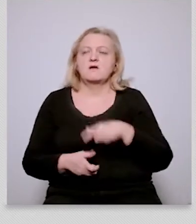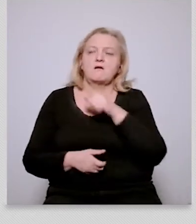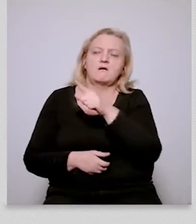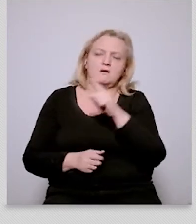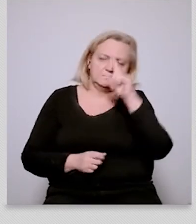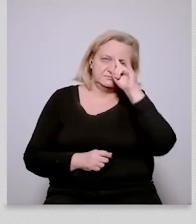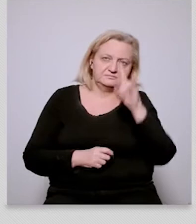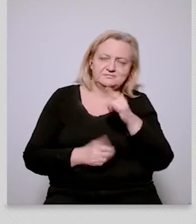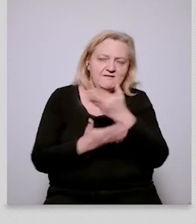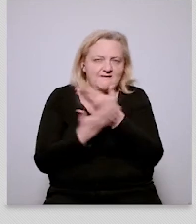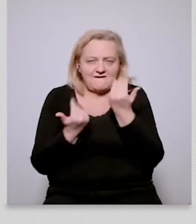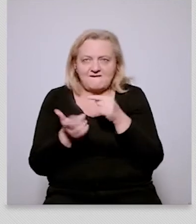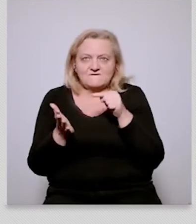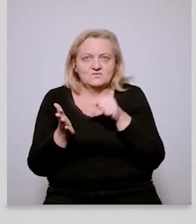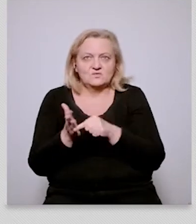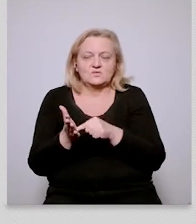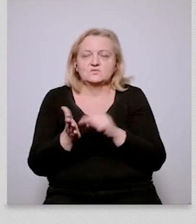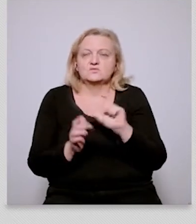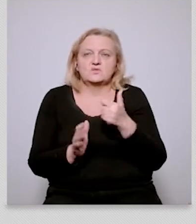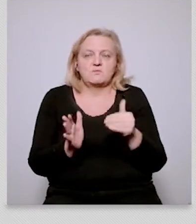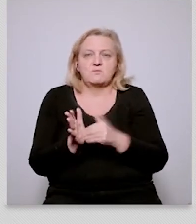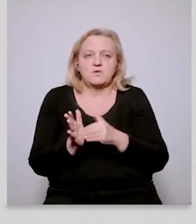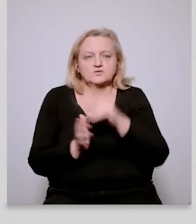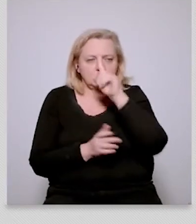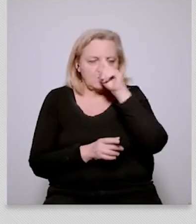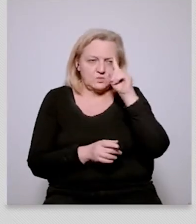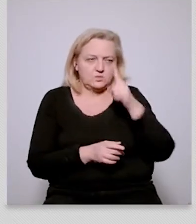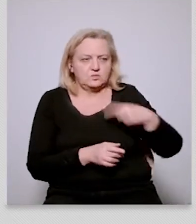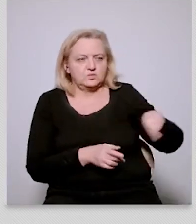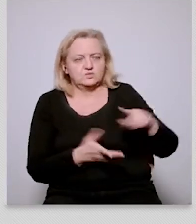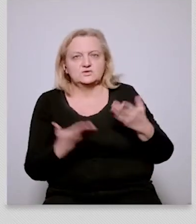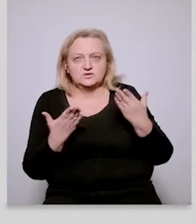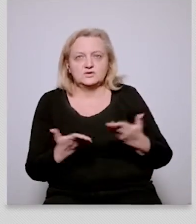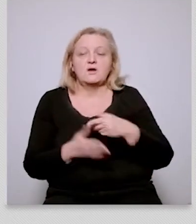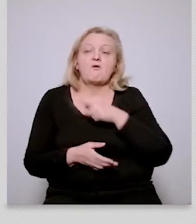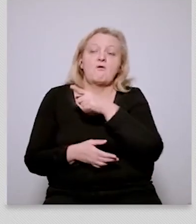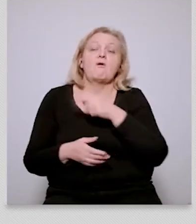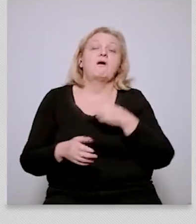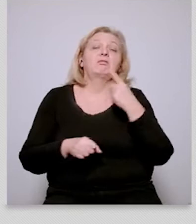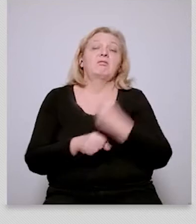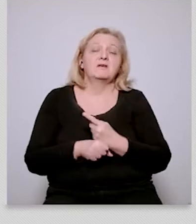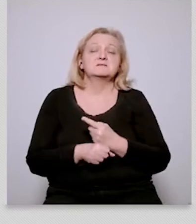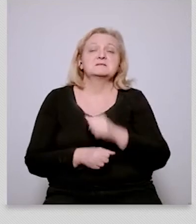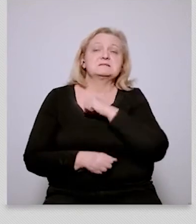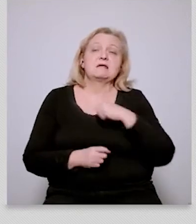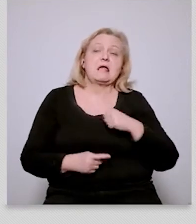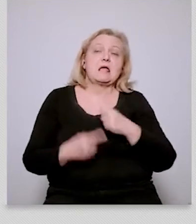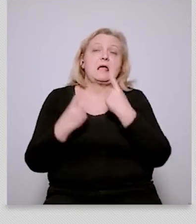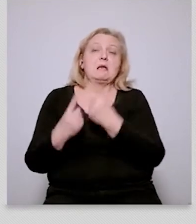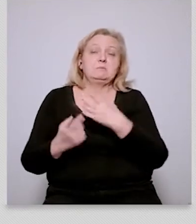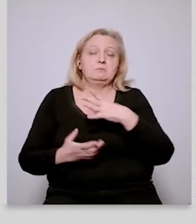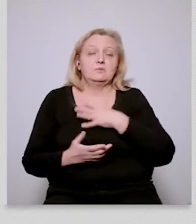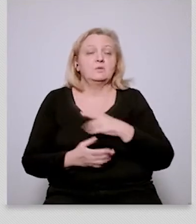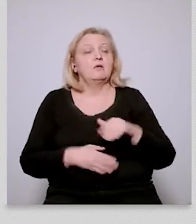zielonego pojęcia o tym, czego potrzebują ludzie, oni podjęli decyzję samodzielnie, co będzie